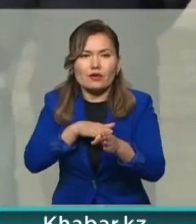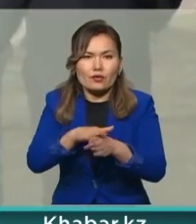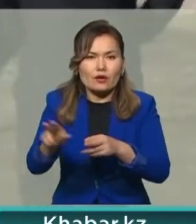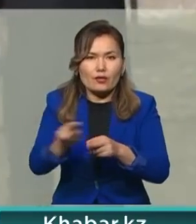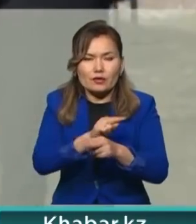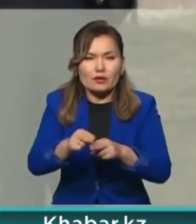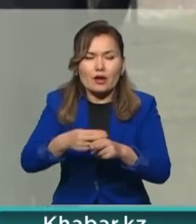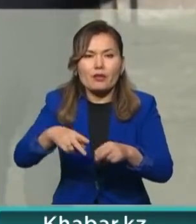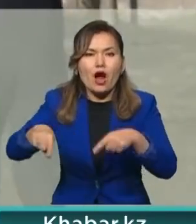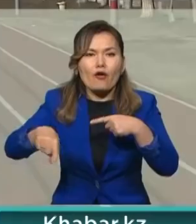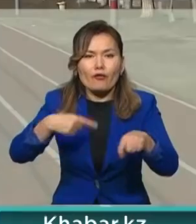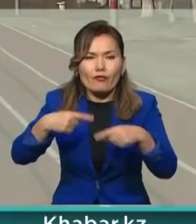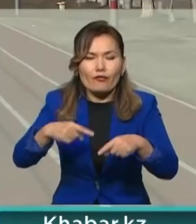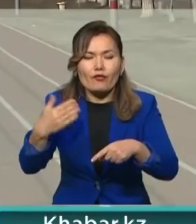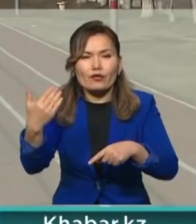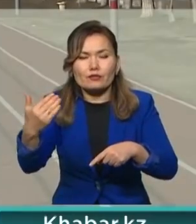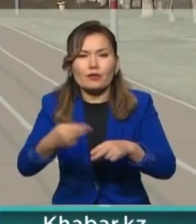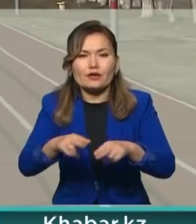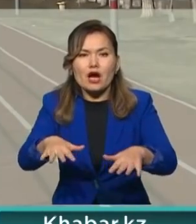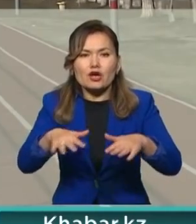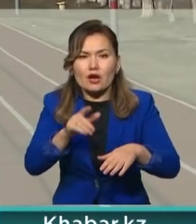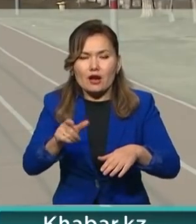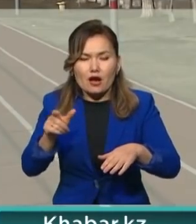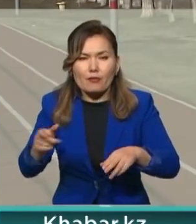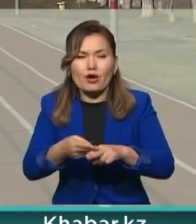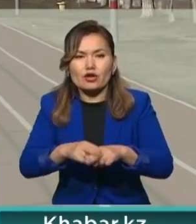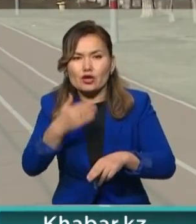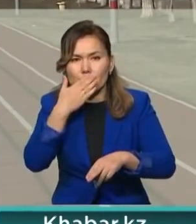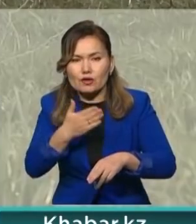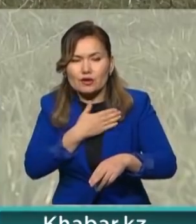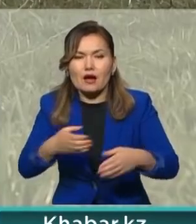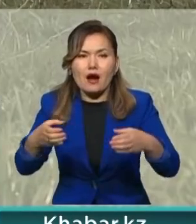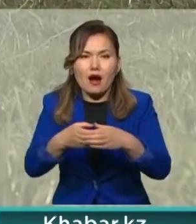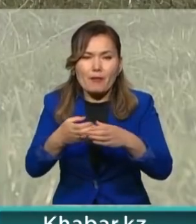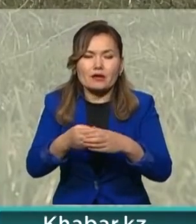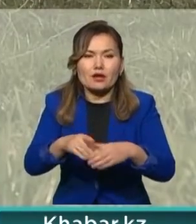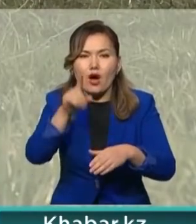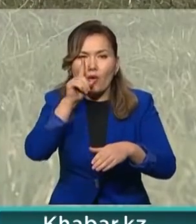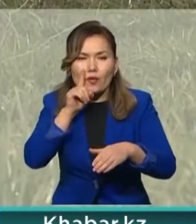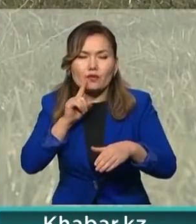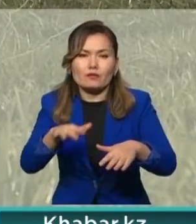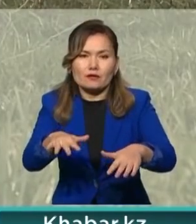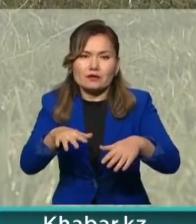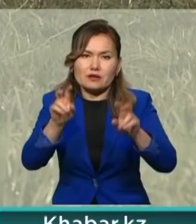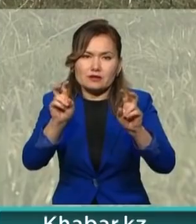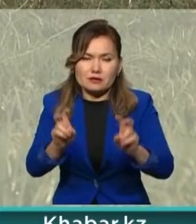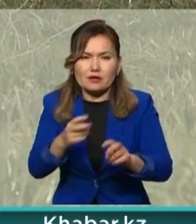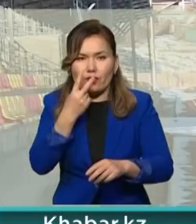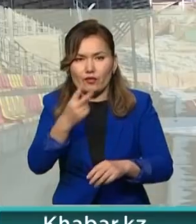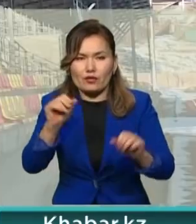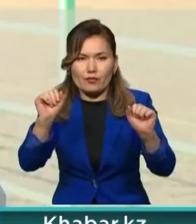Енді футбол жанкүйерлері сүйікті командаларының ойынын таза әрі ыңғайлы жерде отырып тамашалай алады.